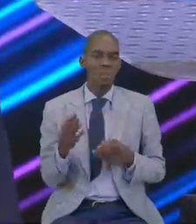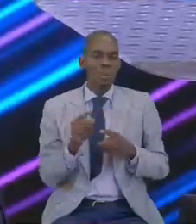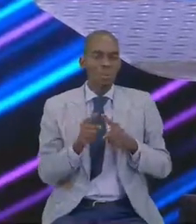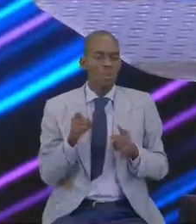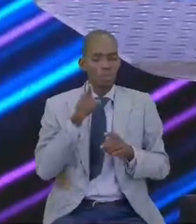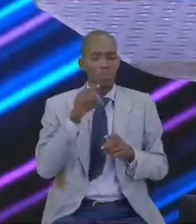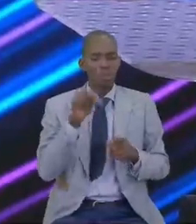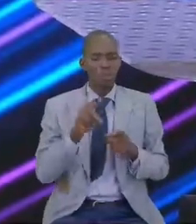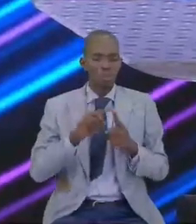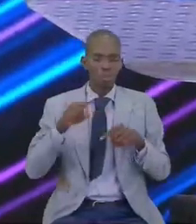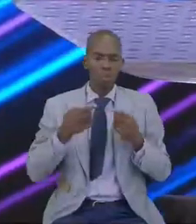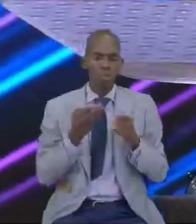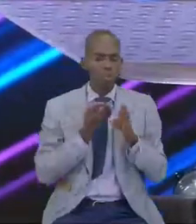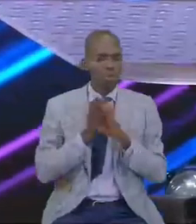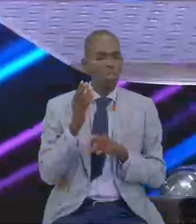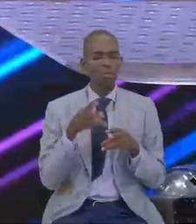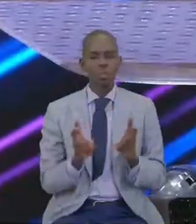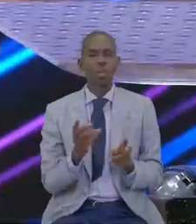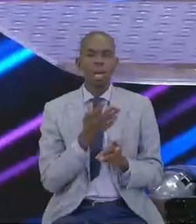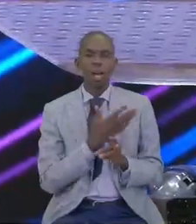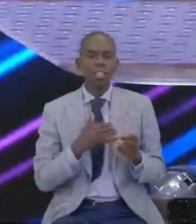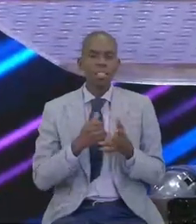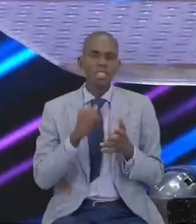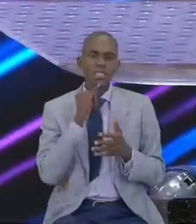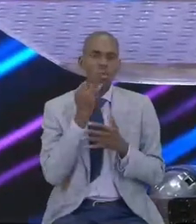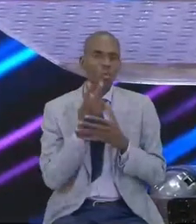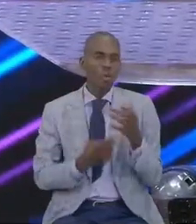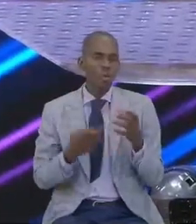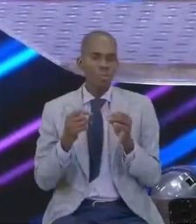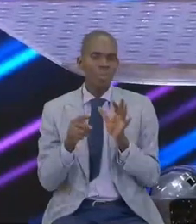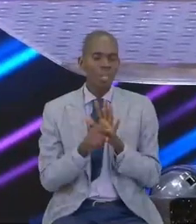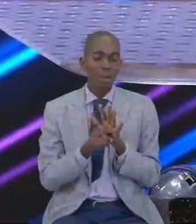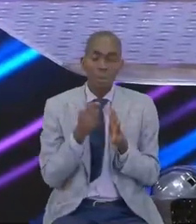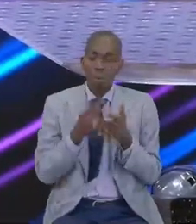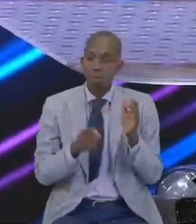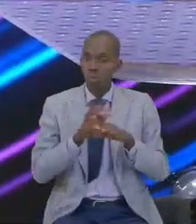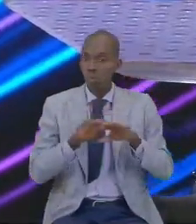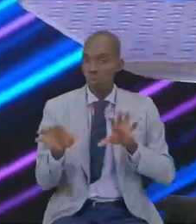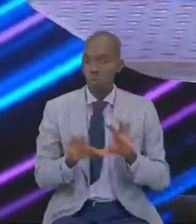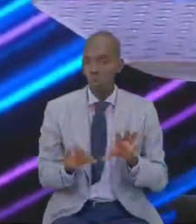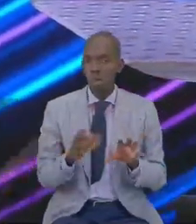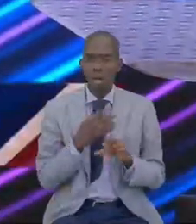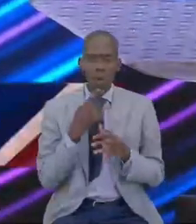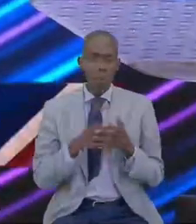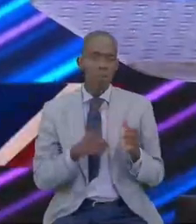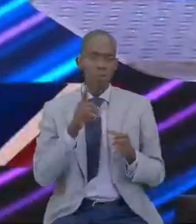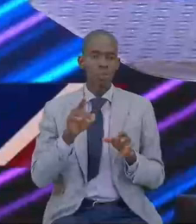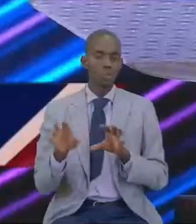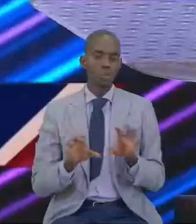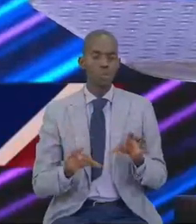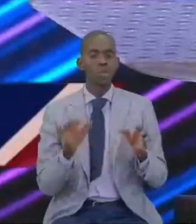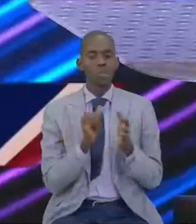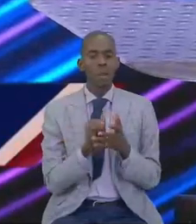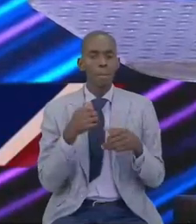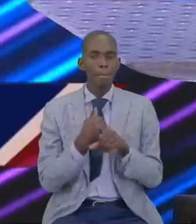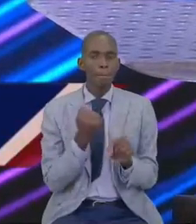direction. Et c'est donc le négatif, ce que tu ne fais pas et ce que tu fais qui fait